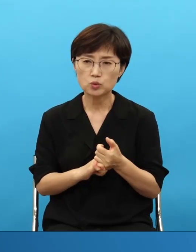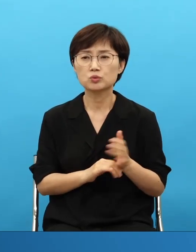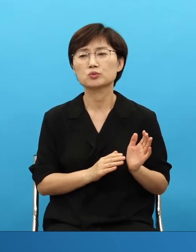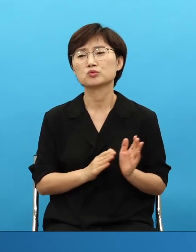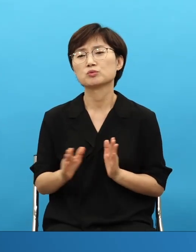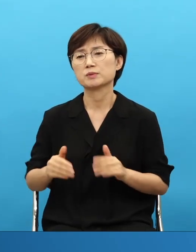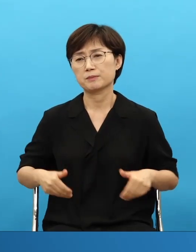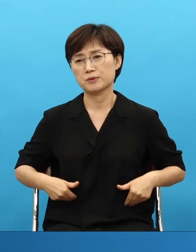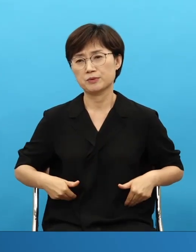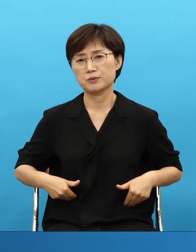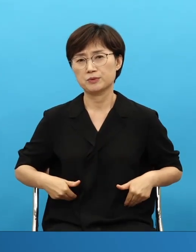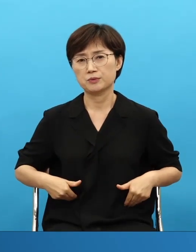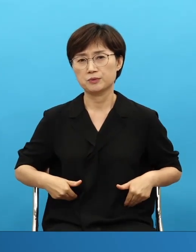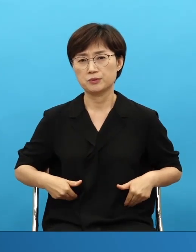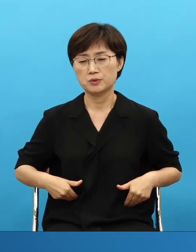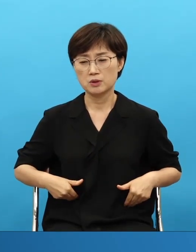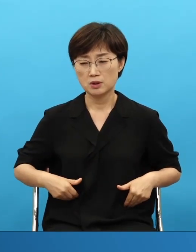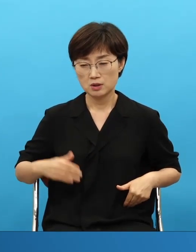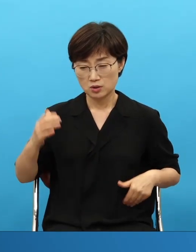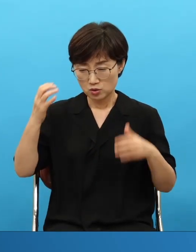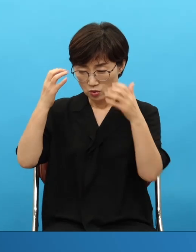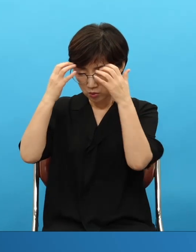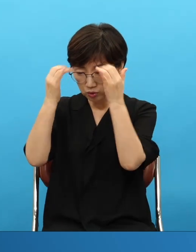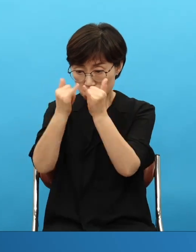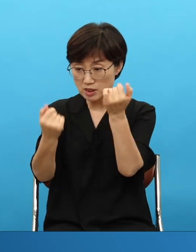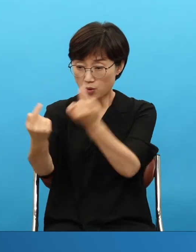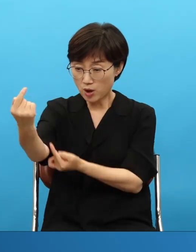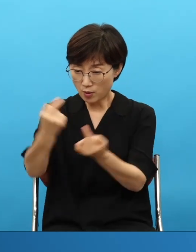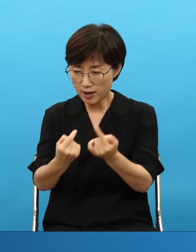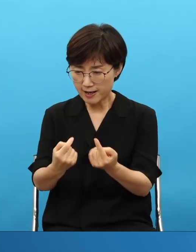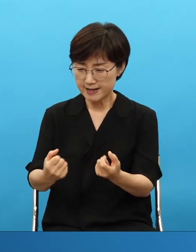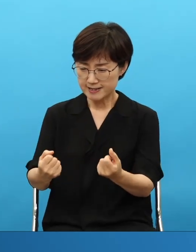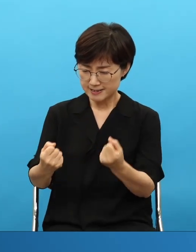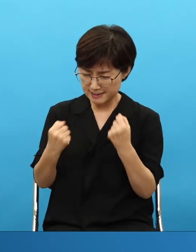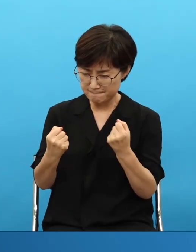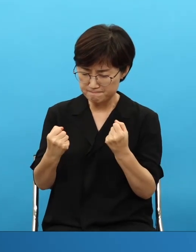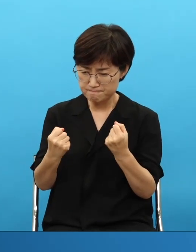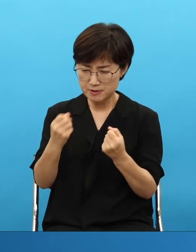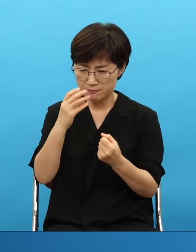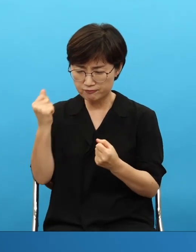应该建造这样的教会. 영적으로 어려움 당하는 사람들이 와서 힘을 얻는 교회.